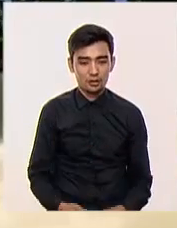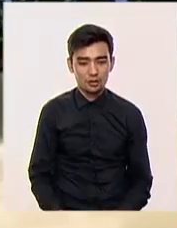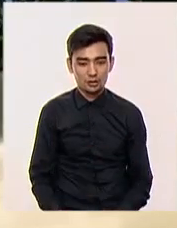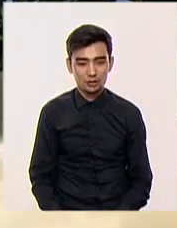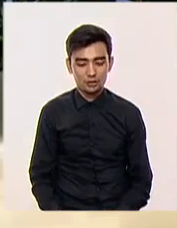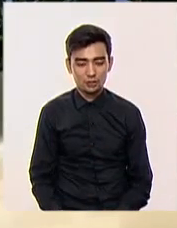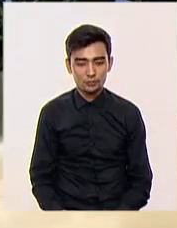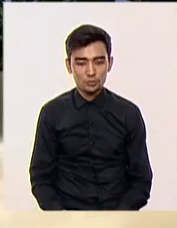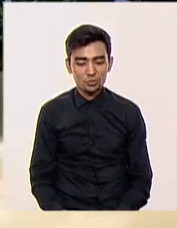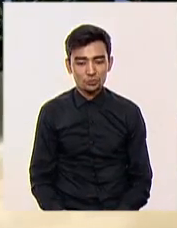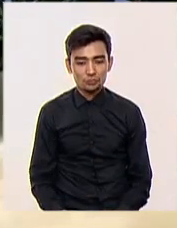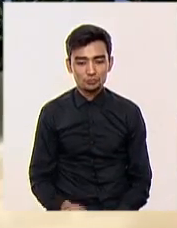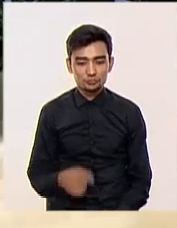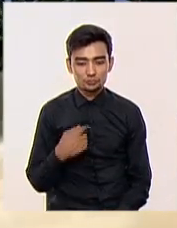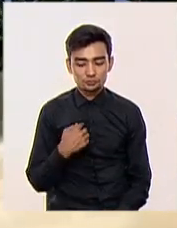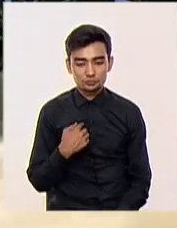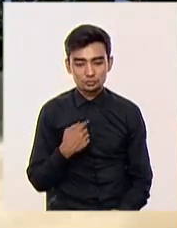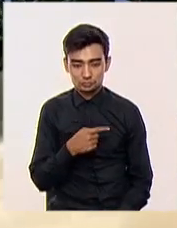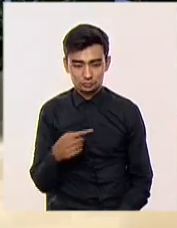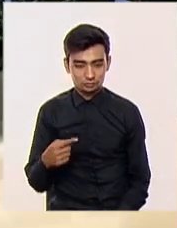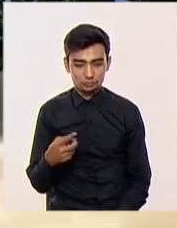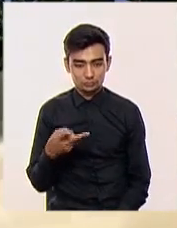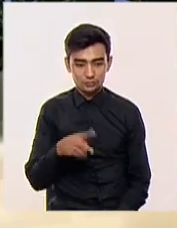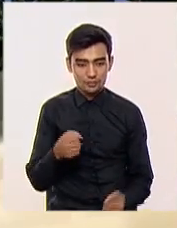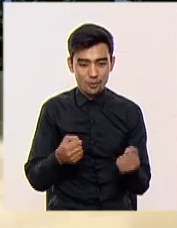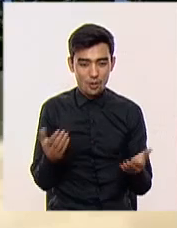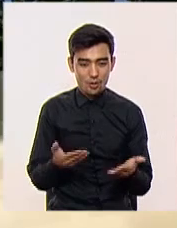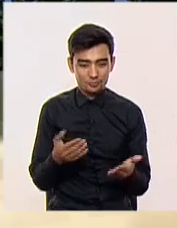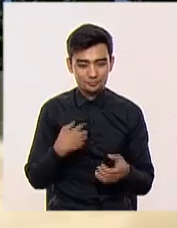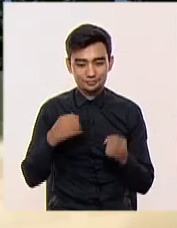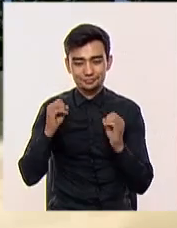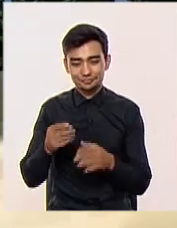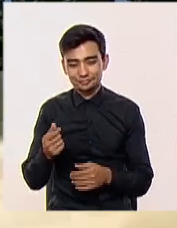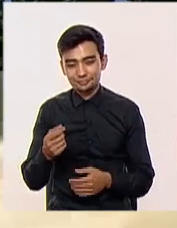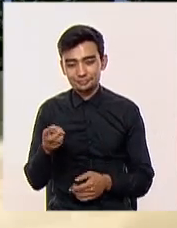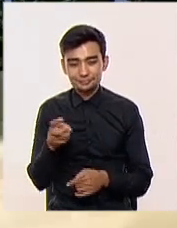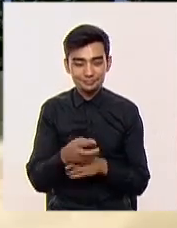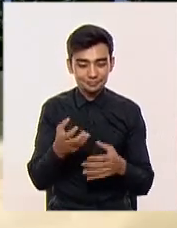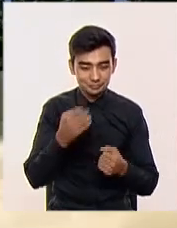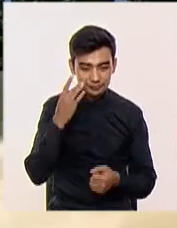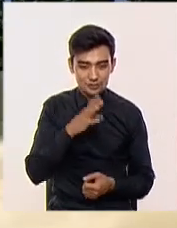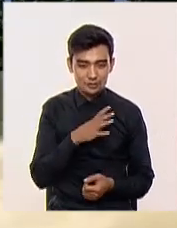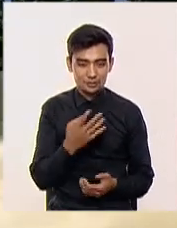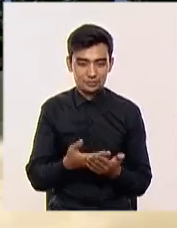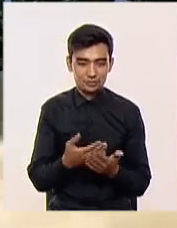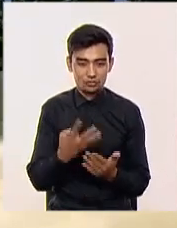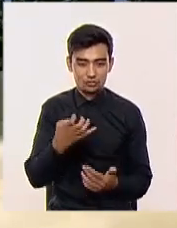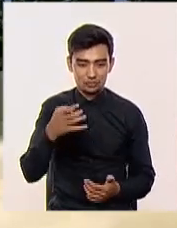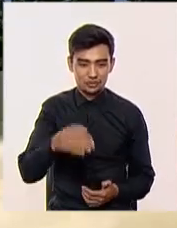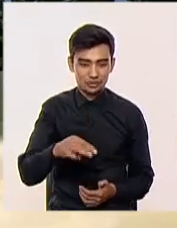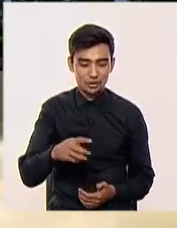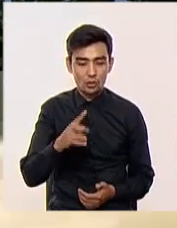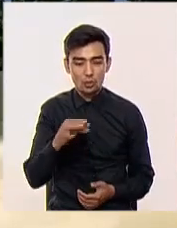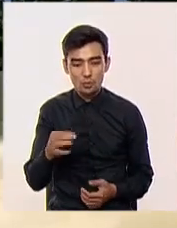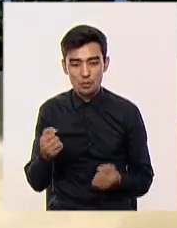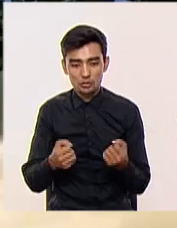Я в минус ушел. Я сдал 2 легковых автомобиля и хотел взять деньгами. Получилось бы чуть больше 400 тысяч тенге, но машины